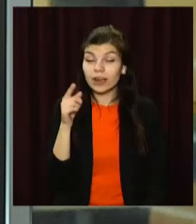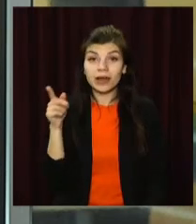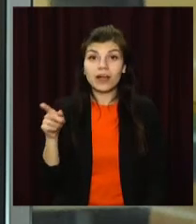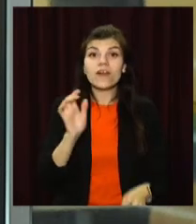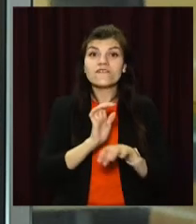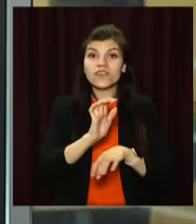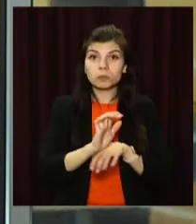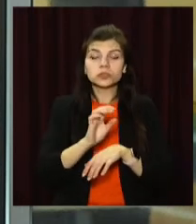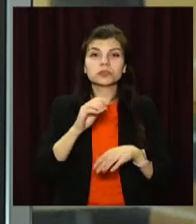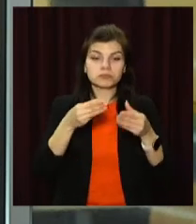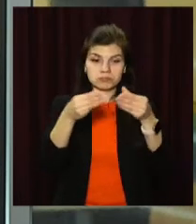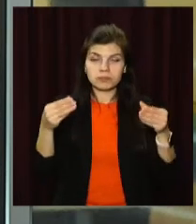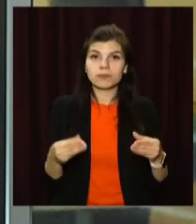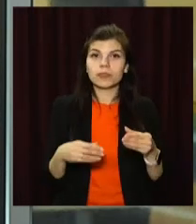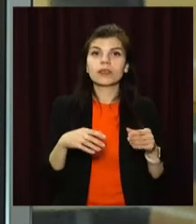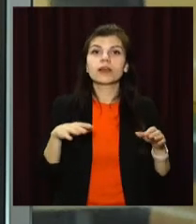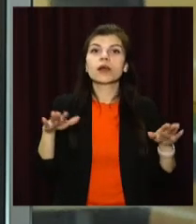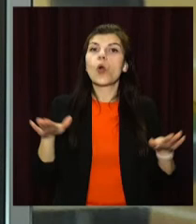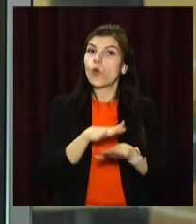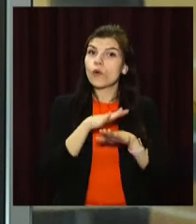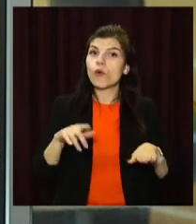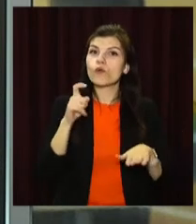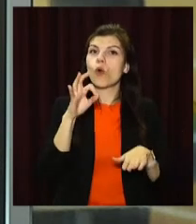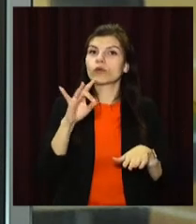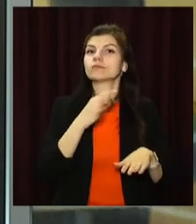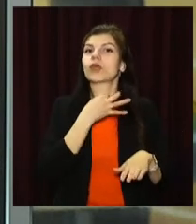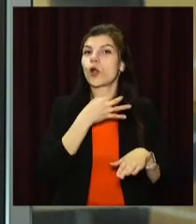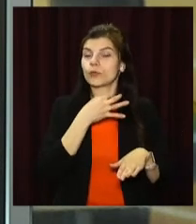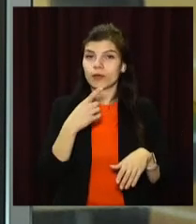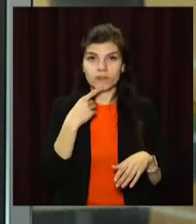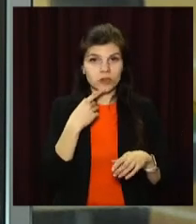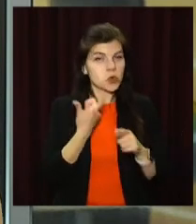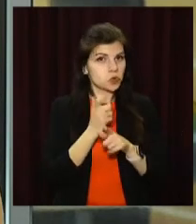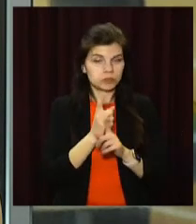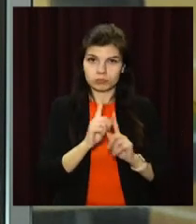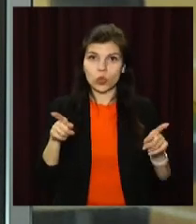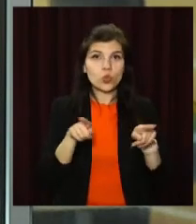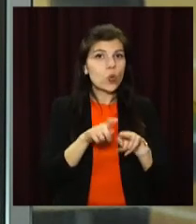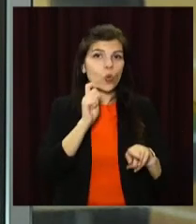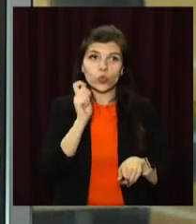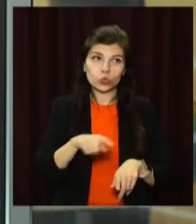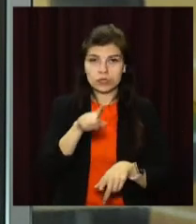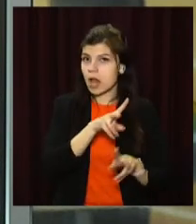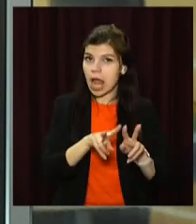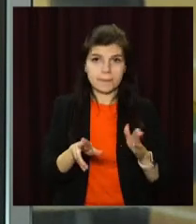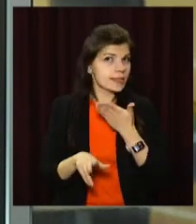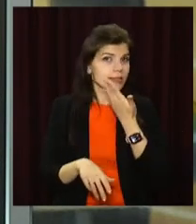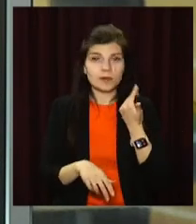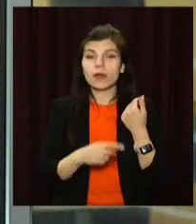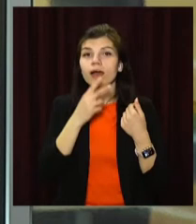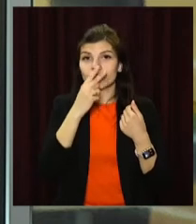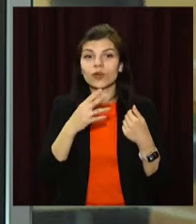випустила навчальний посібник із хорового співу. Авторка каже, він унікальний. Подібних в Україні поки немає,